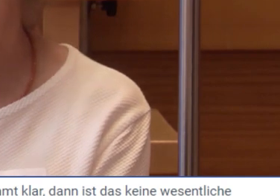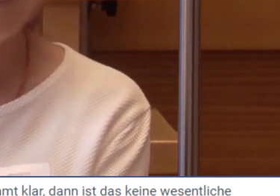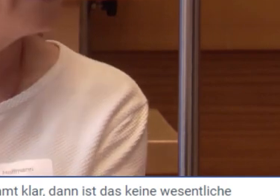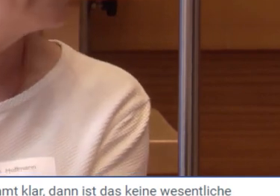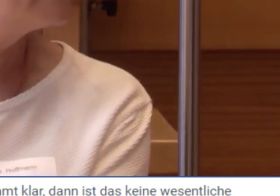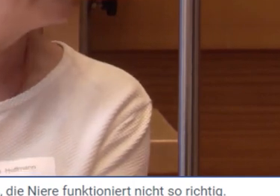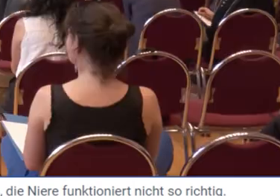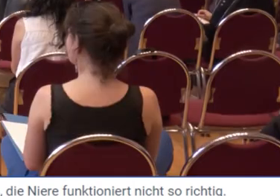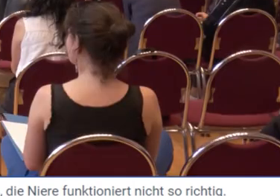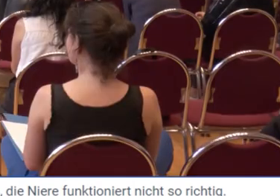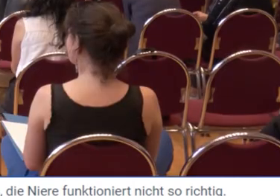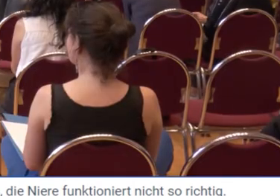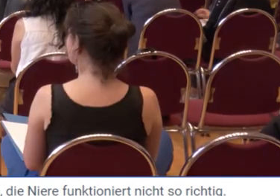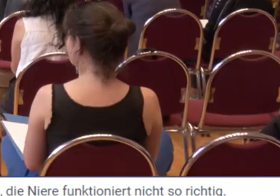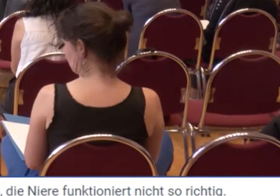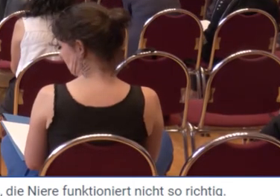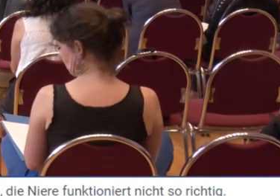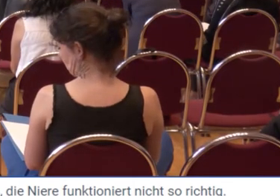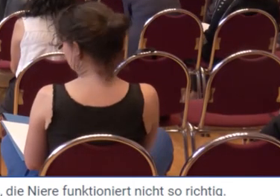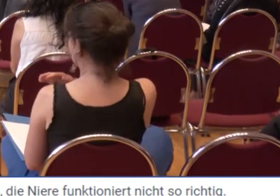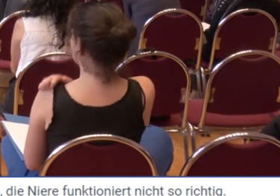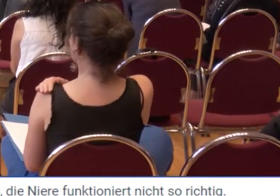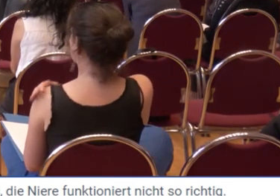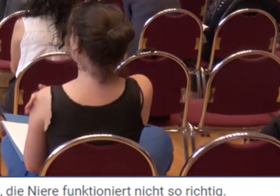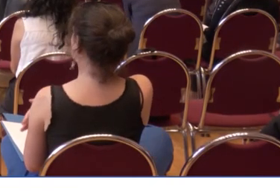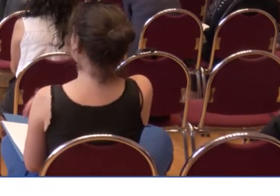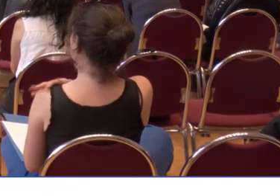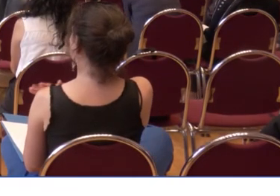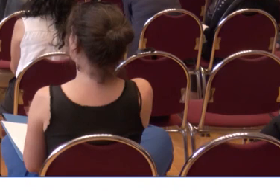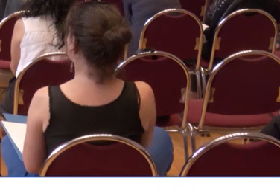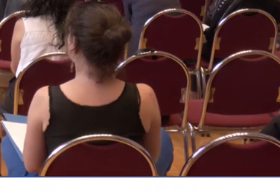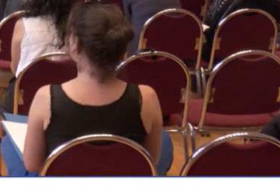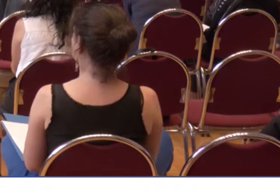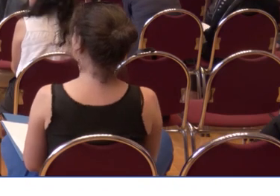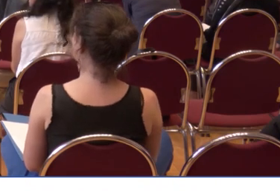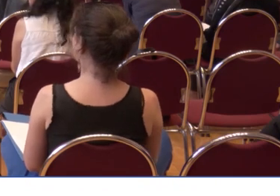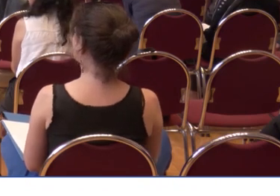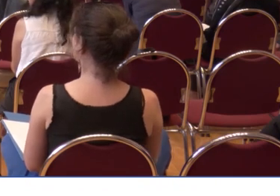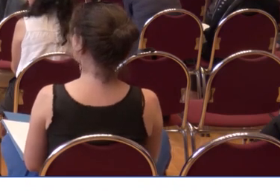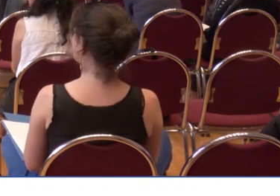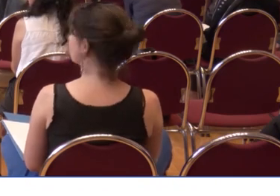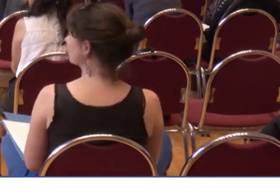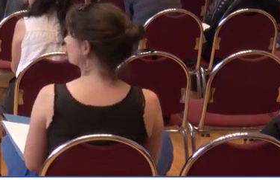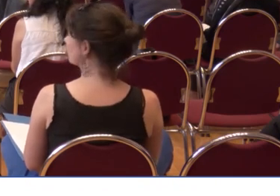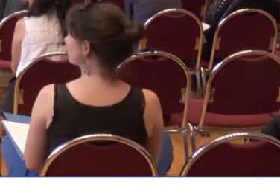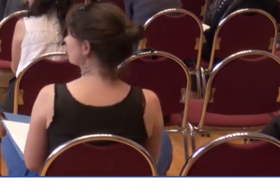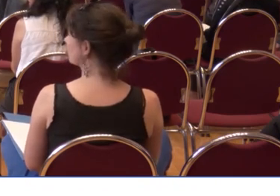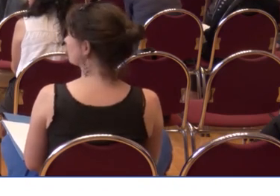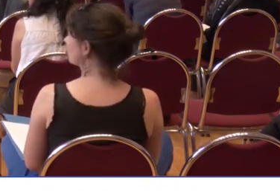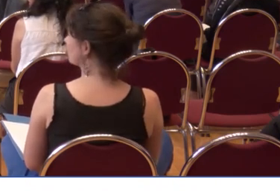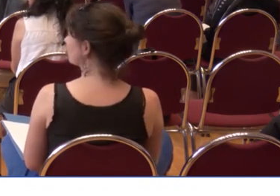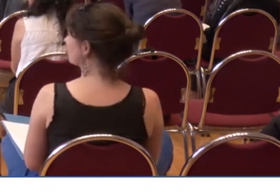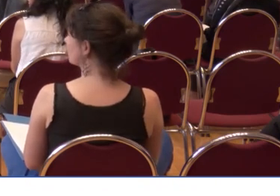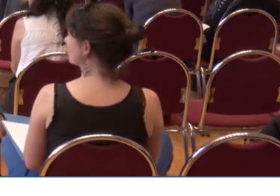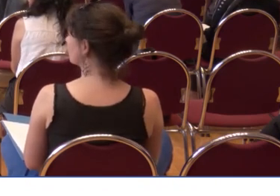Frau Michel noch Dinge ergänzen möchten sie sind natürlich eingeladen dass auch zu kommentieren gibt es sonst jetzt gerade noch eine